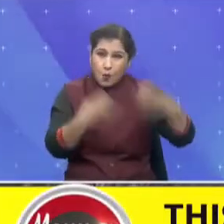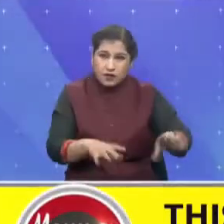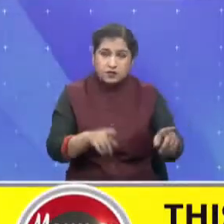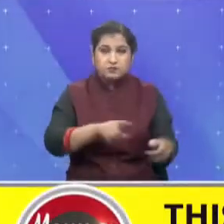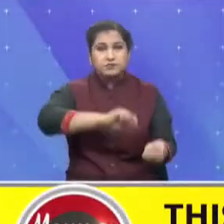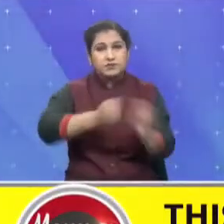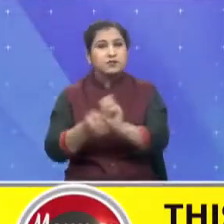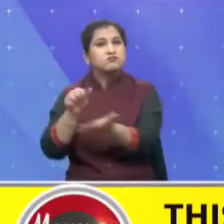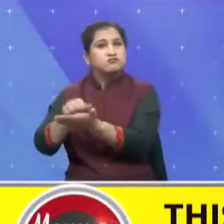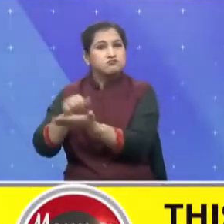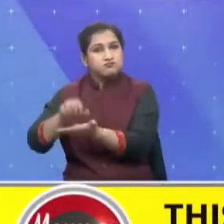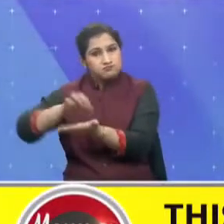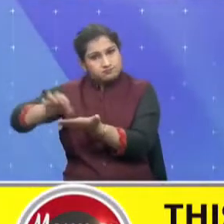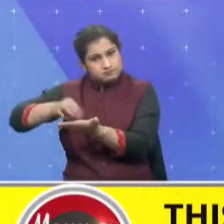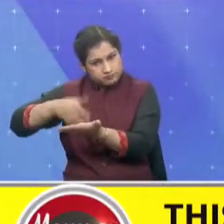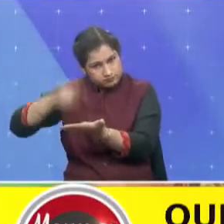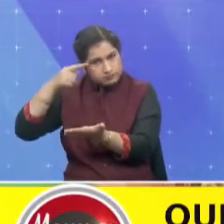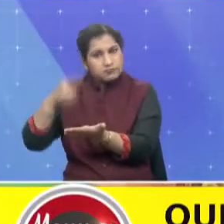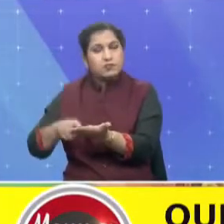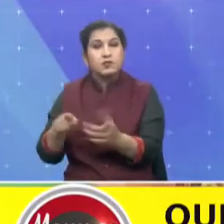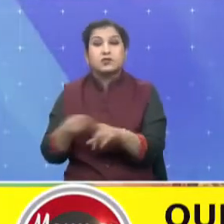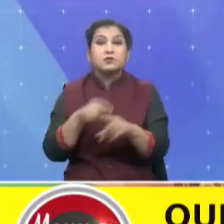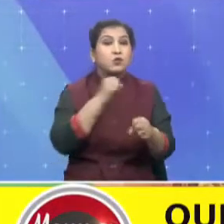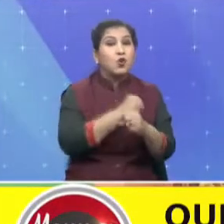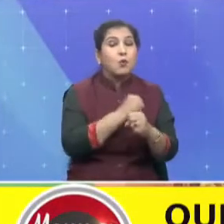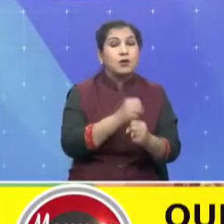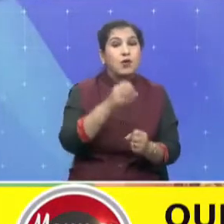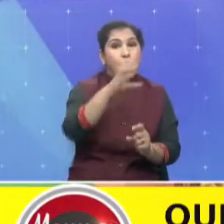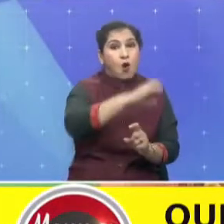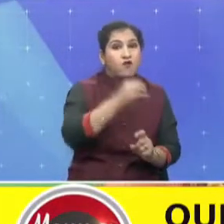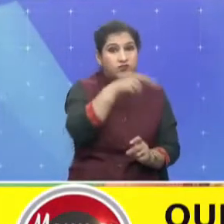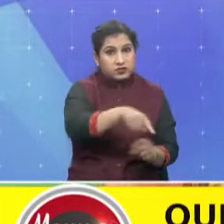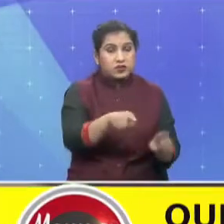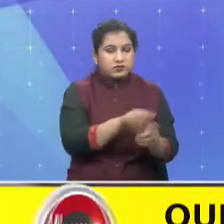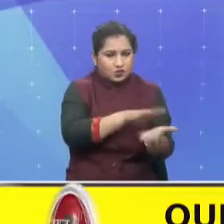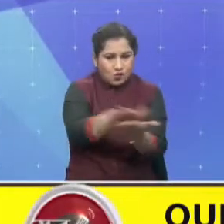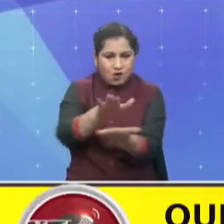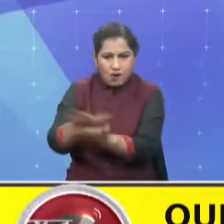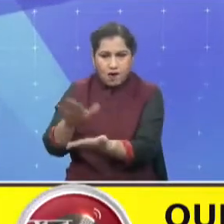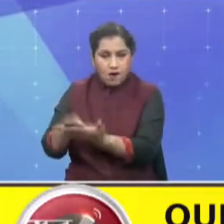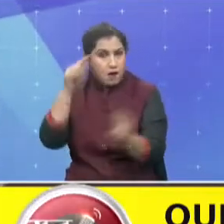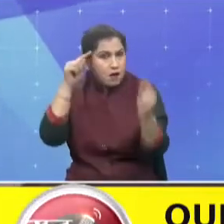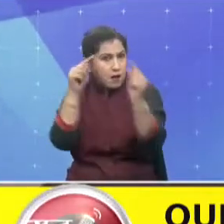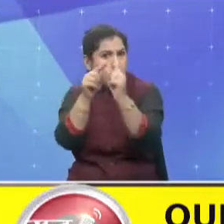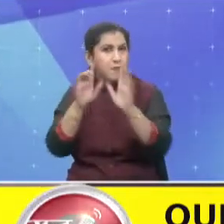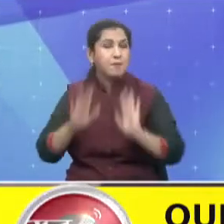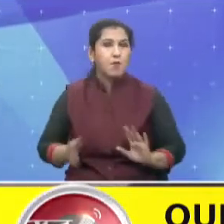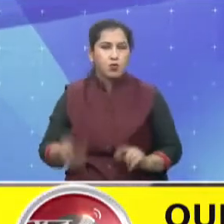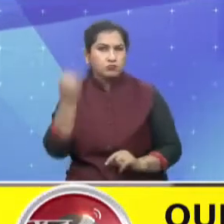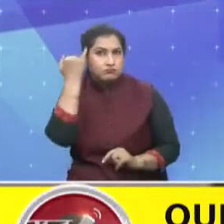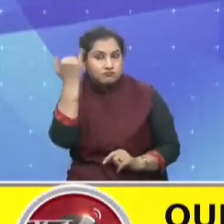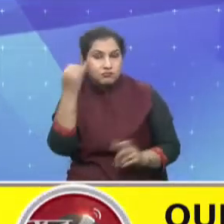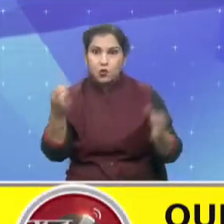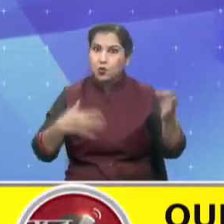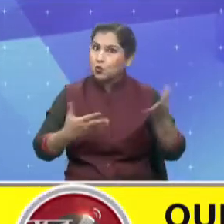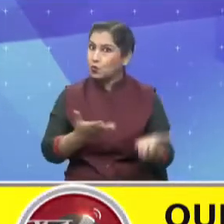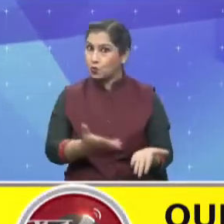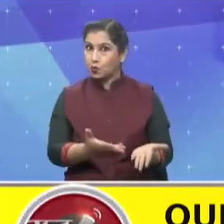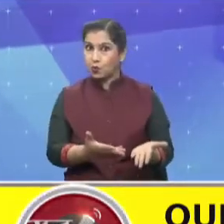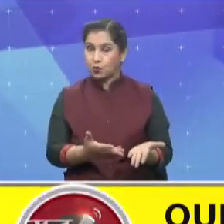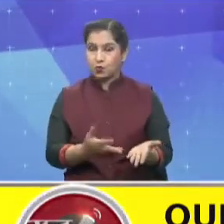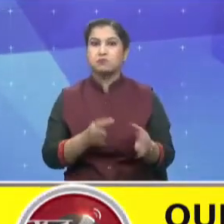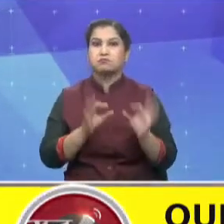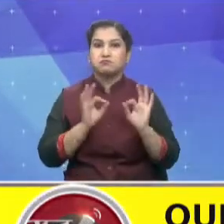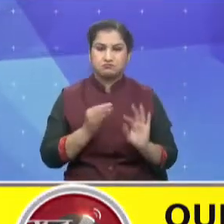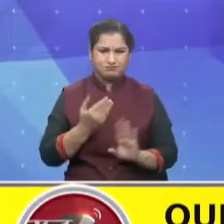हैं। हमारे सरकारी विभाग भी स्वच्छता जैसे विषय पर इतने इनोवेटिव हो सकते हैं।